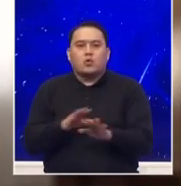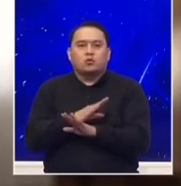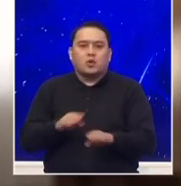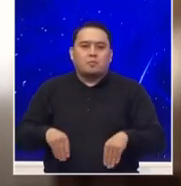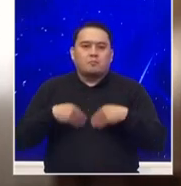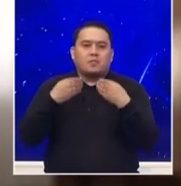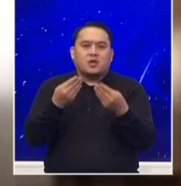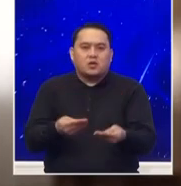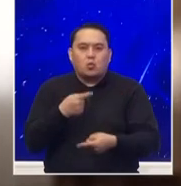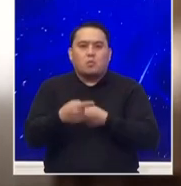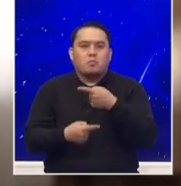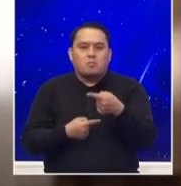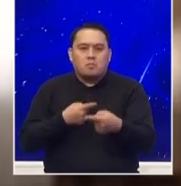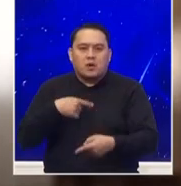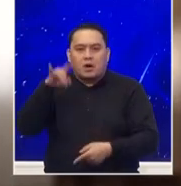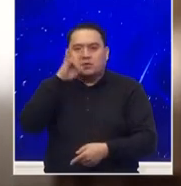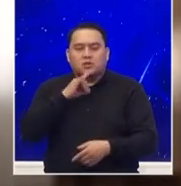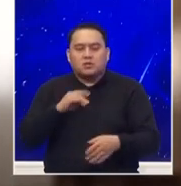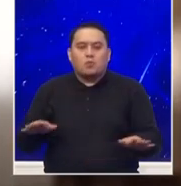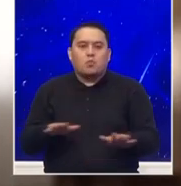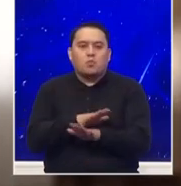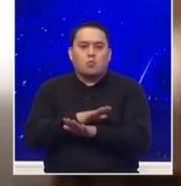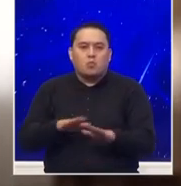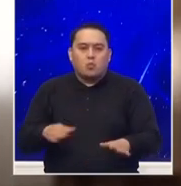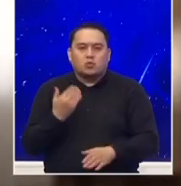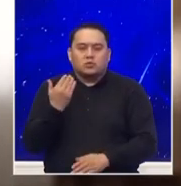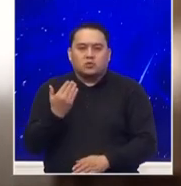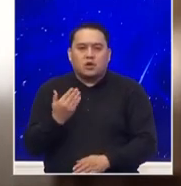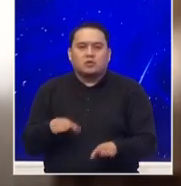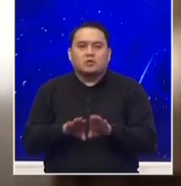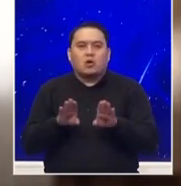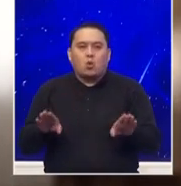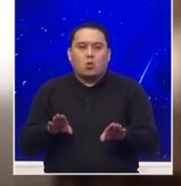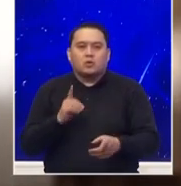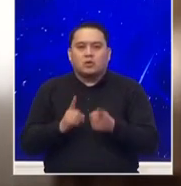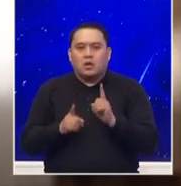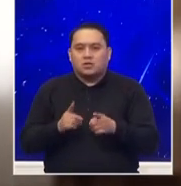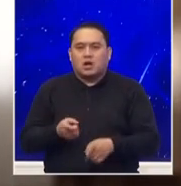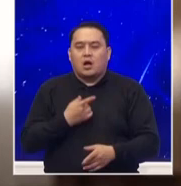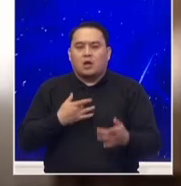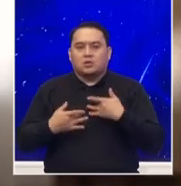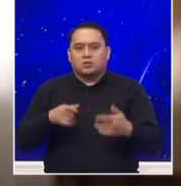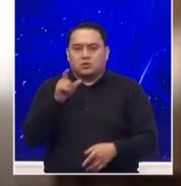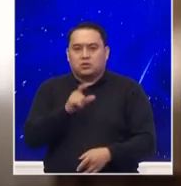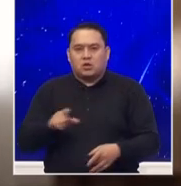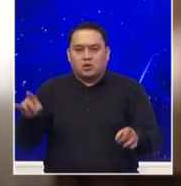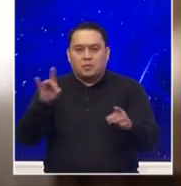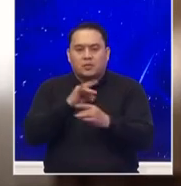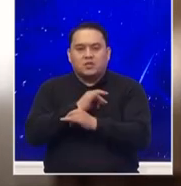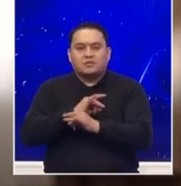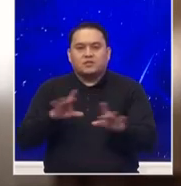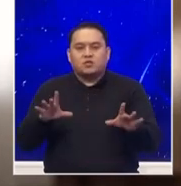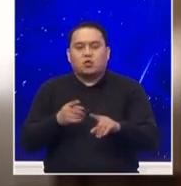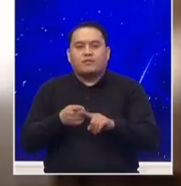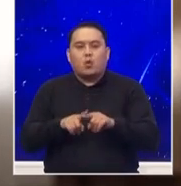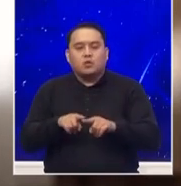из поколения в поколение шедевры казахской музыки. Бейбит один из таких. К тому же он настоящий артист, прославляющий домбру. Помимо